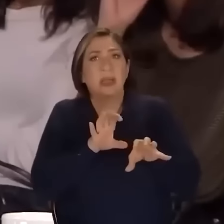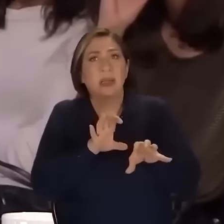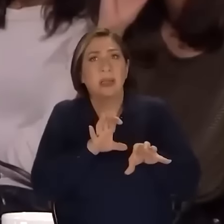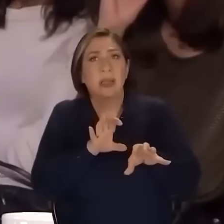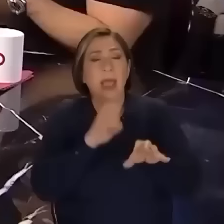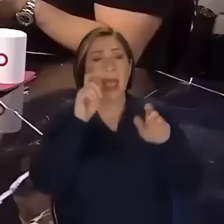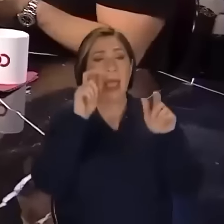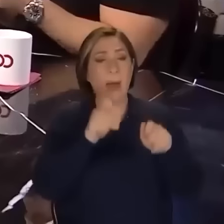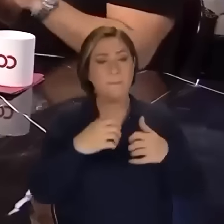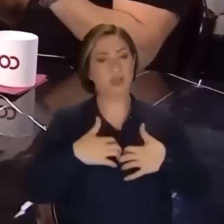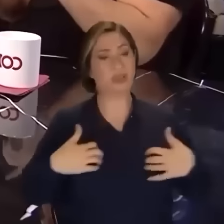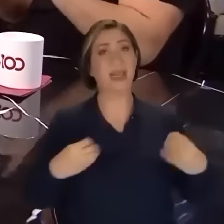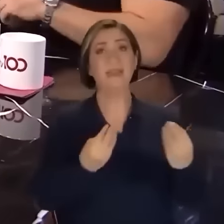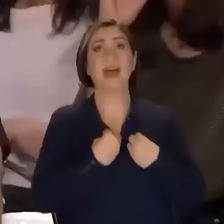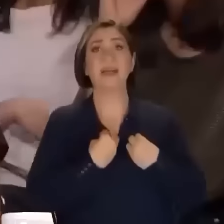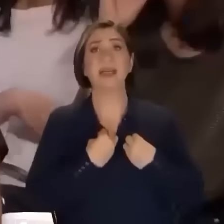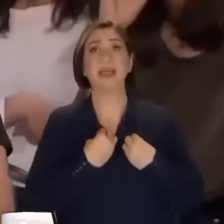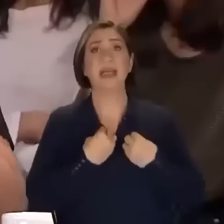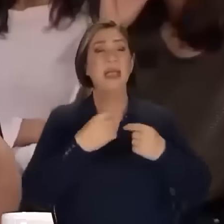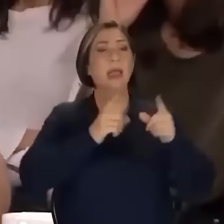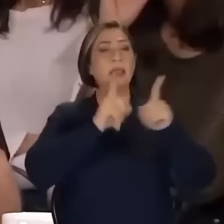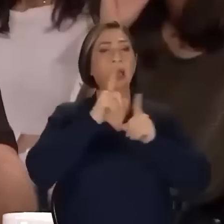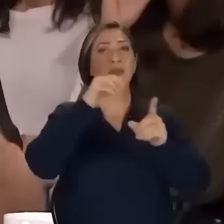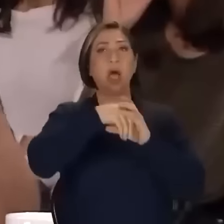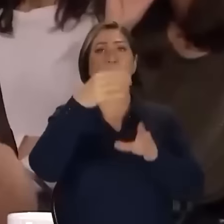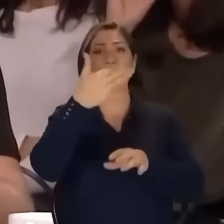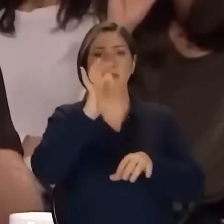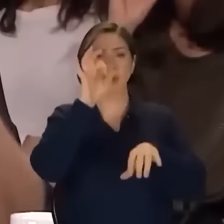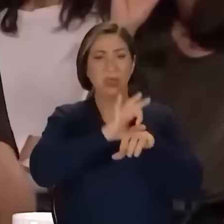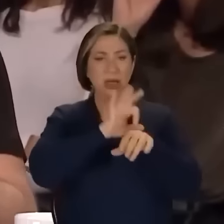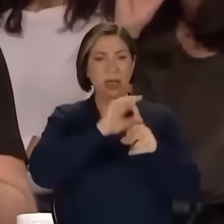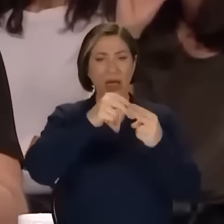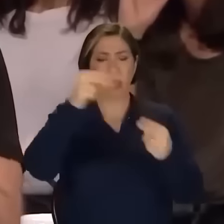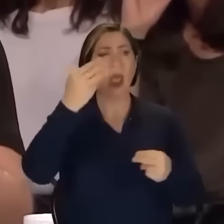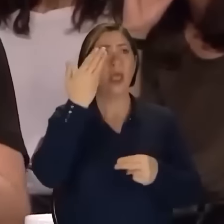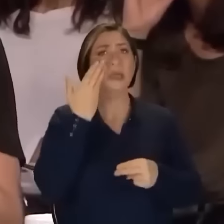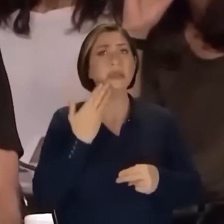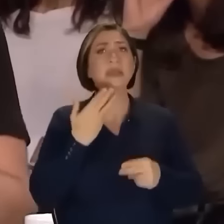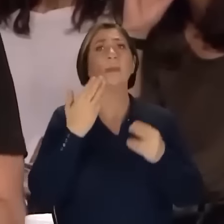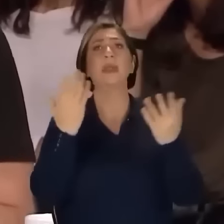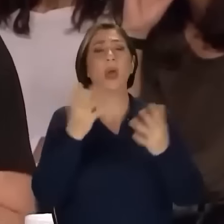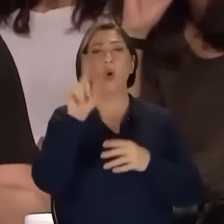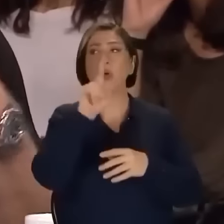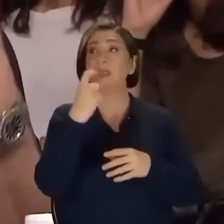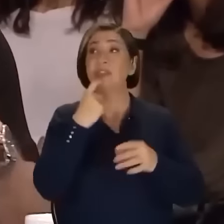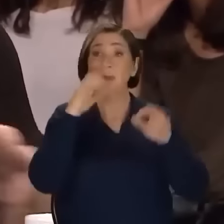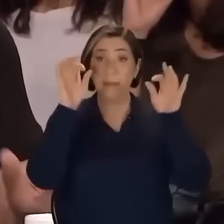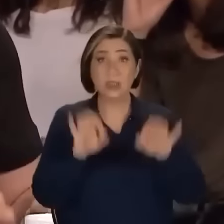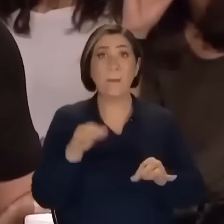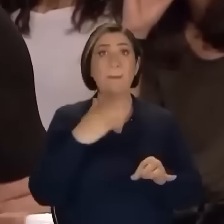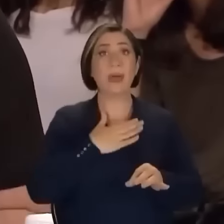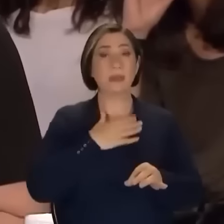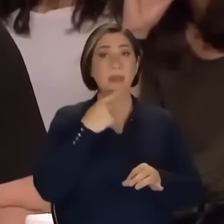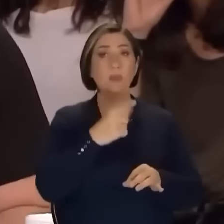doğrusu yapma cesareti verdi yani dijital platformda 60 dakikalık öyküler izleme meselesi 10 yılına girince Ben